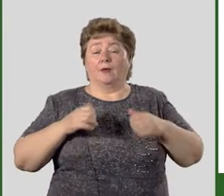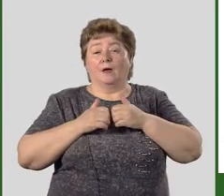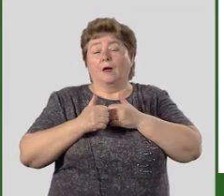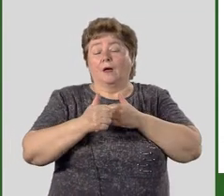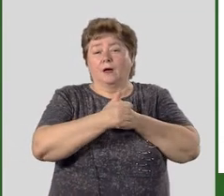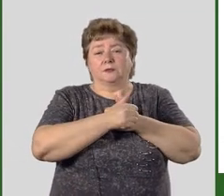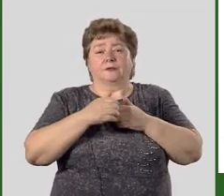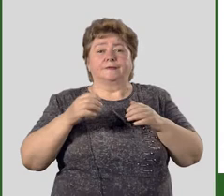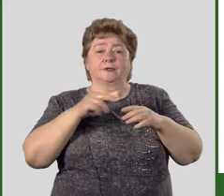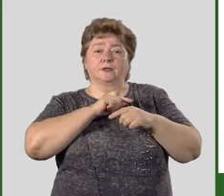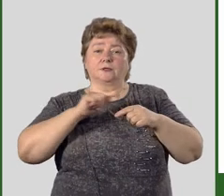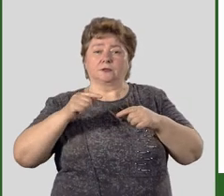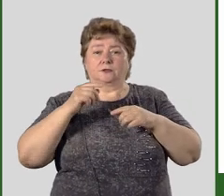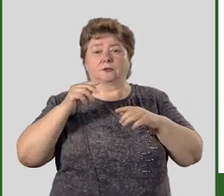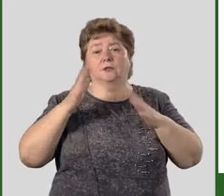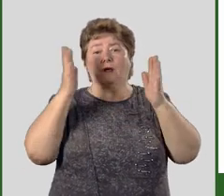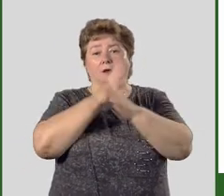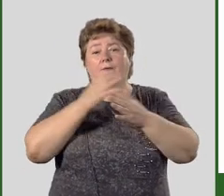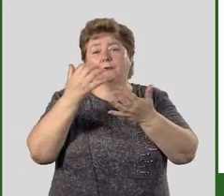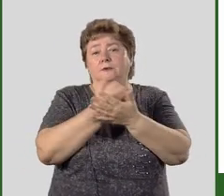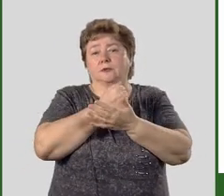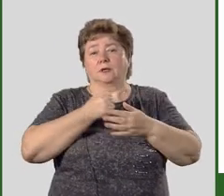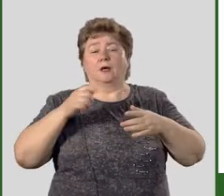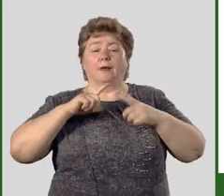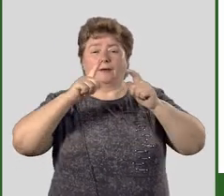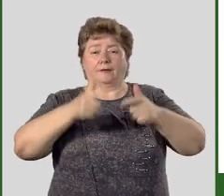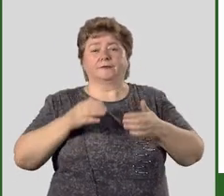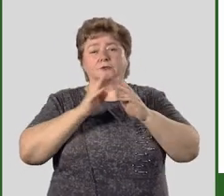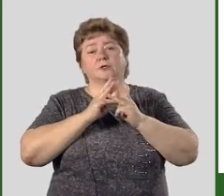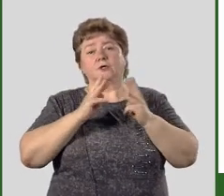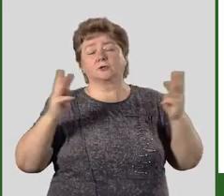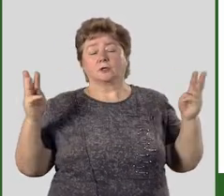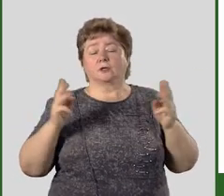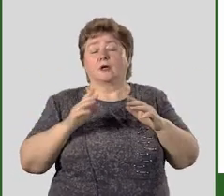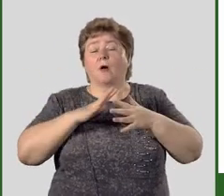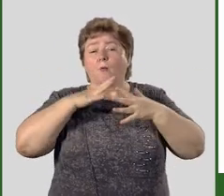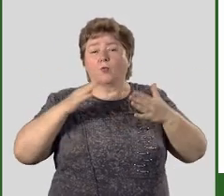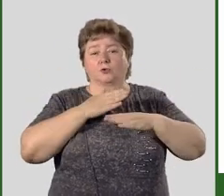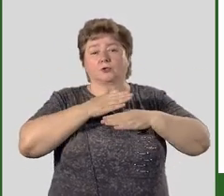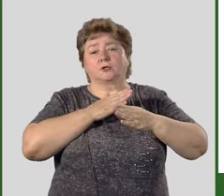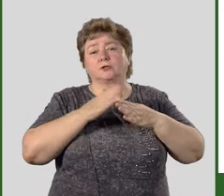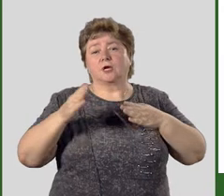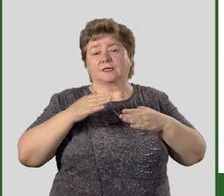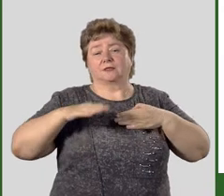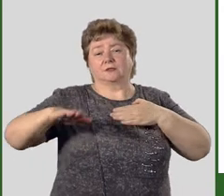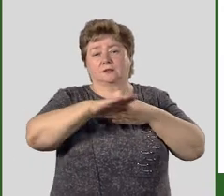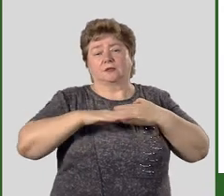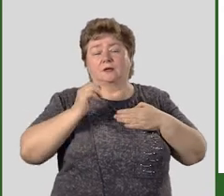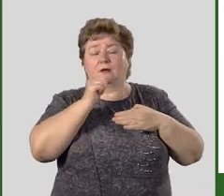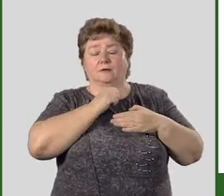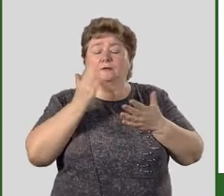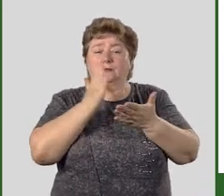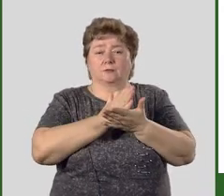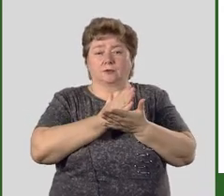Основные черты климата определила географическая широта. Большая часть территории Африки в